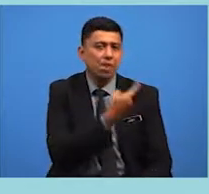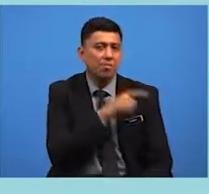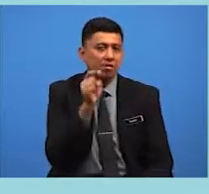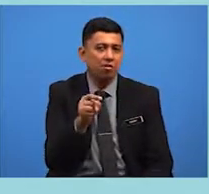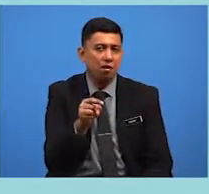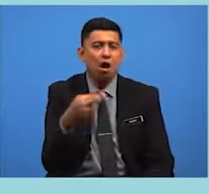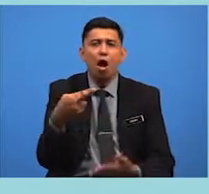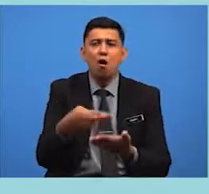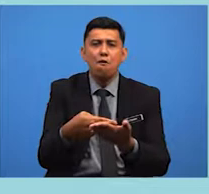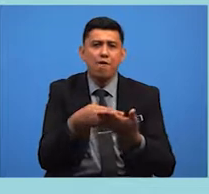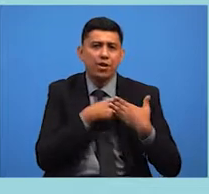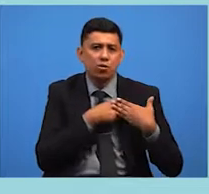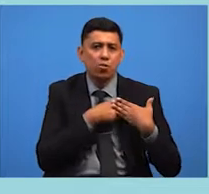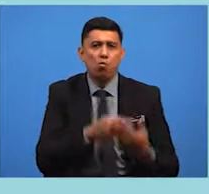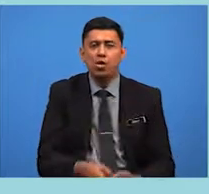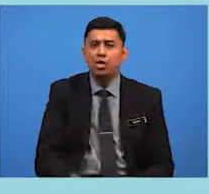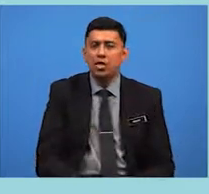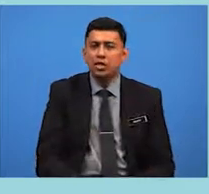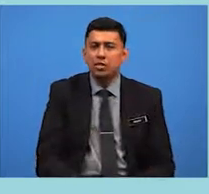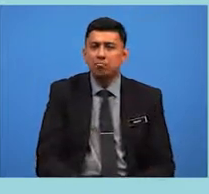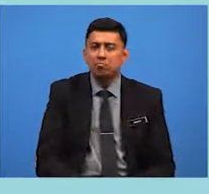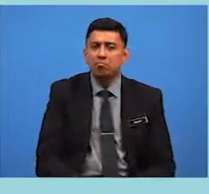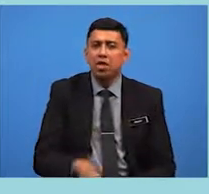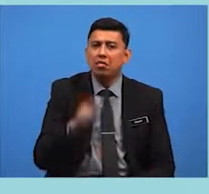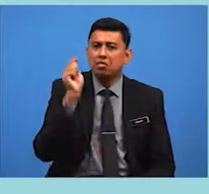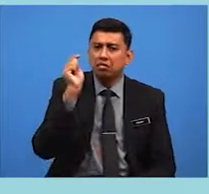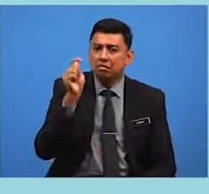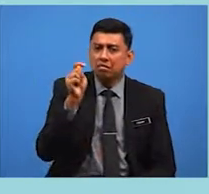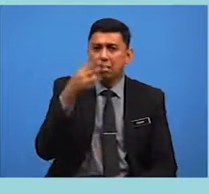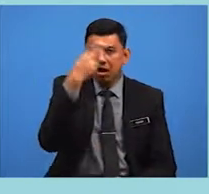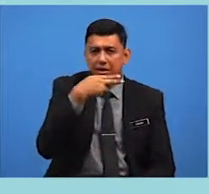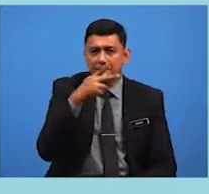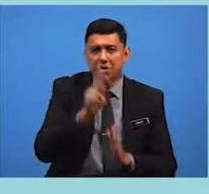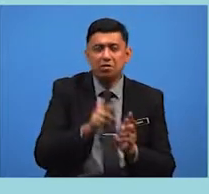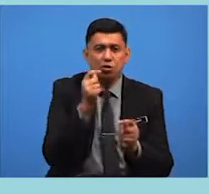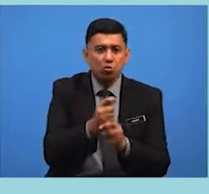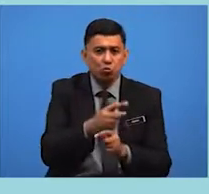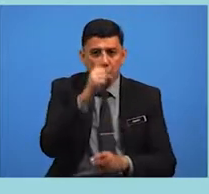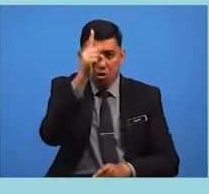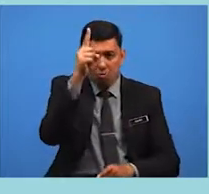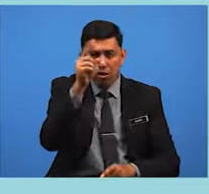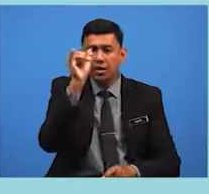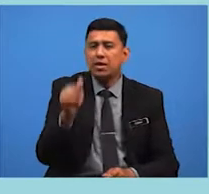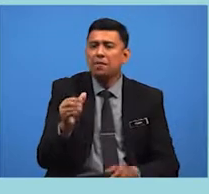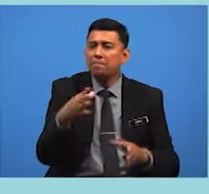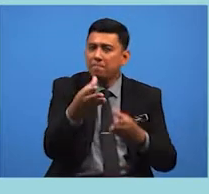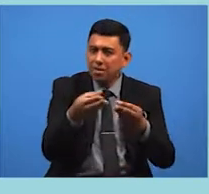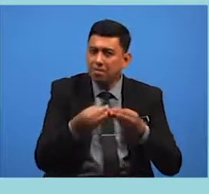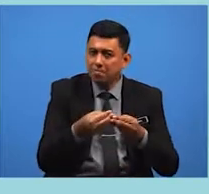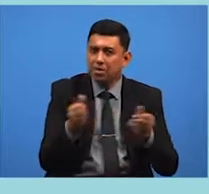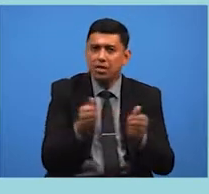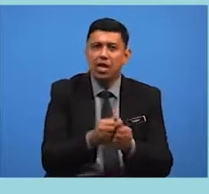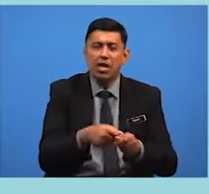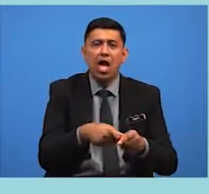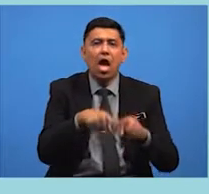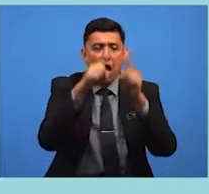kita mestilah redha terhadap ketentuan takdir dan menerimanya dengan hati yang